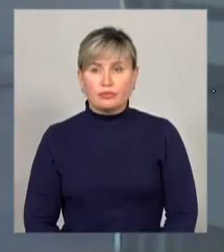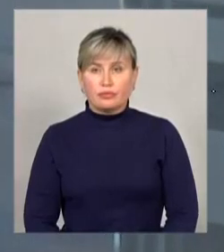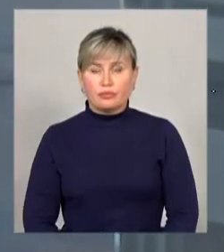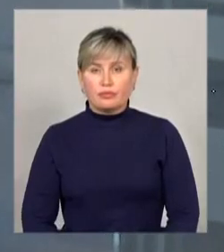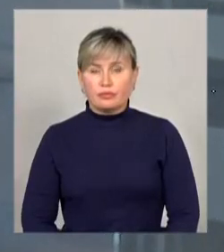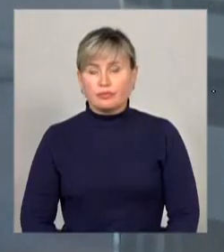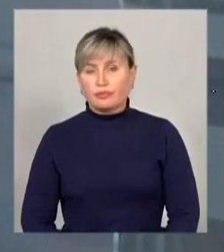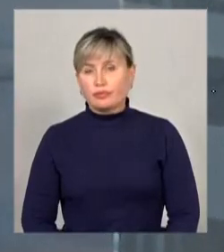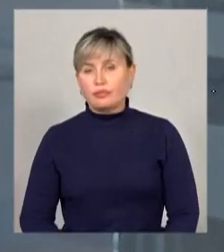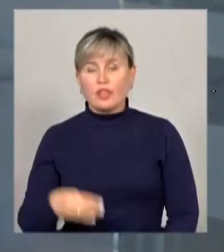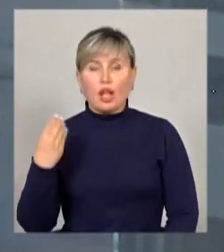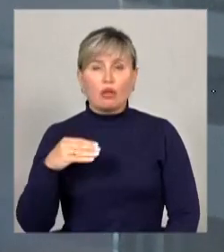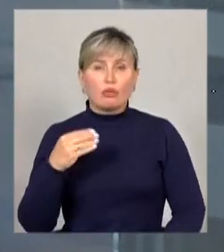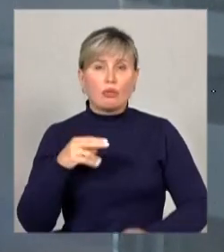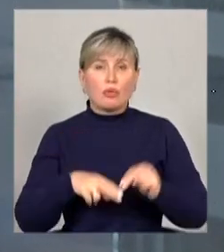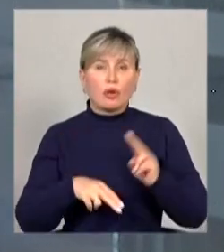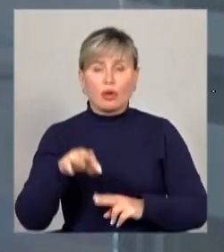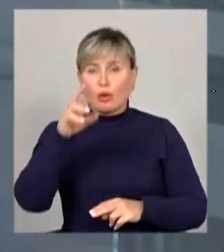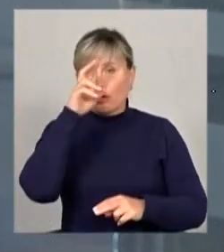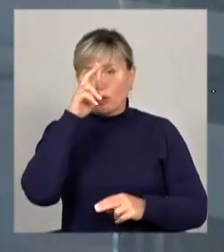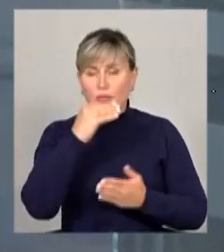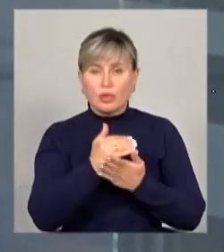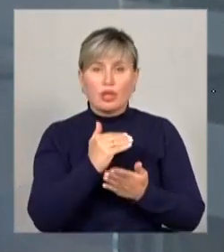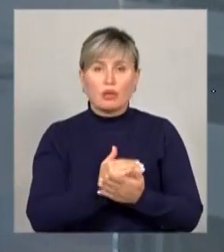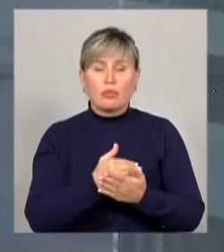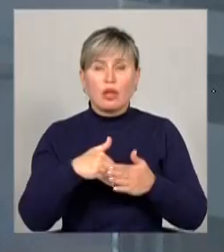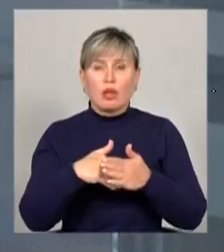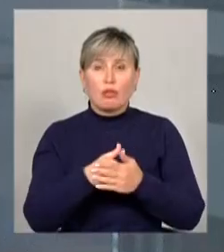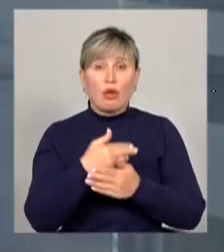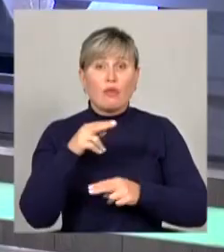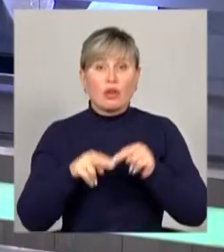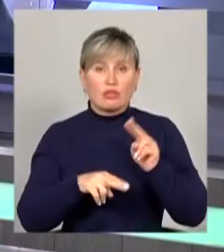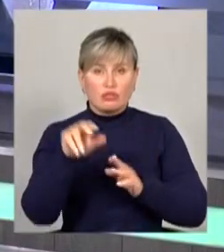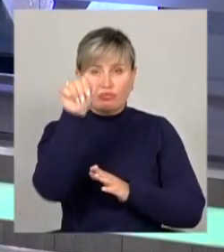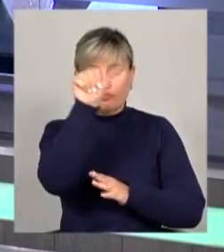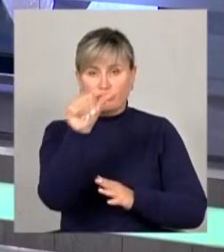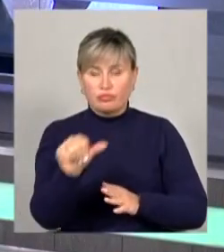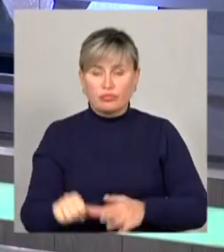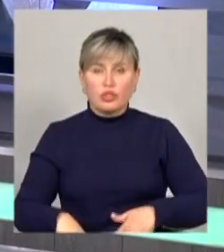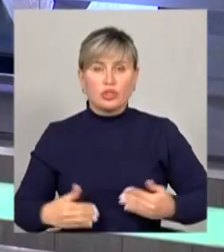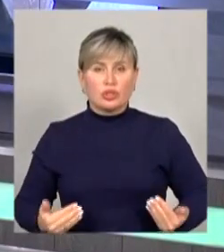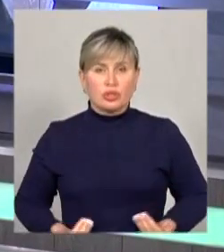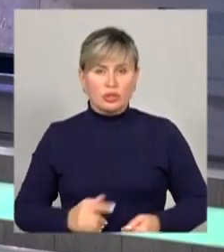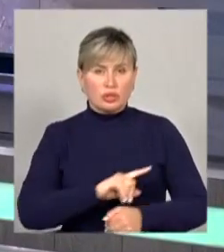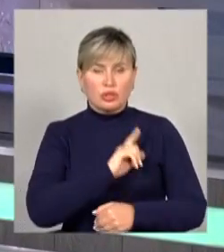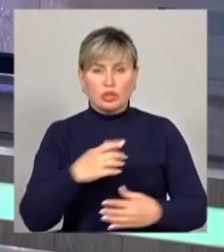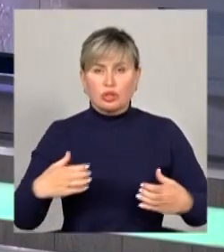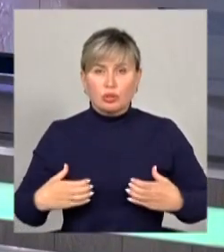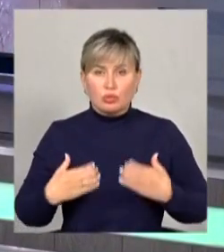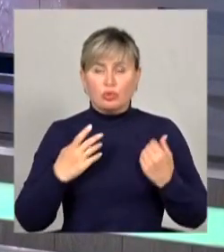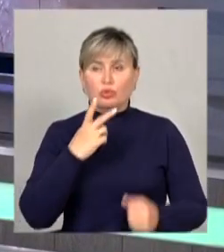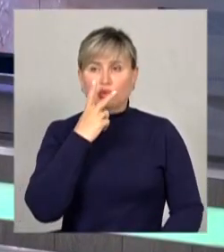В Актобе построенные по госпрограмме новостройки трещат по швам. Жильцы сильно перепугались от